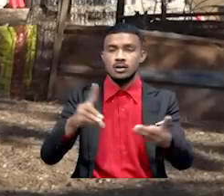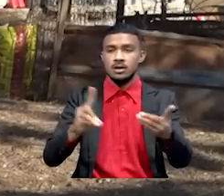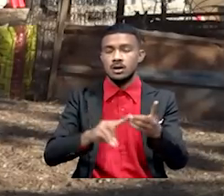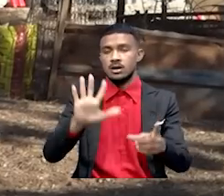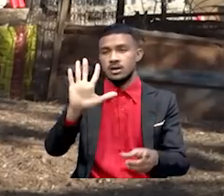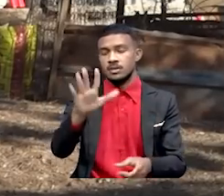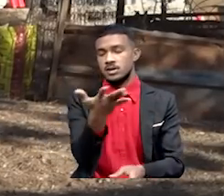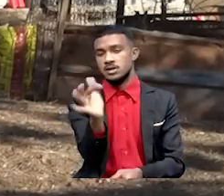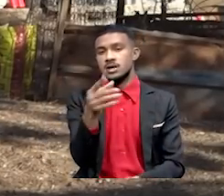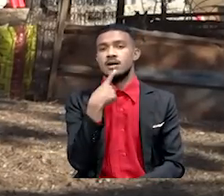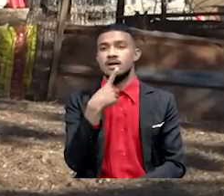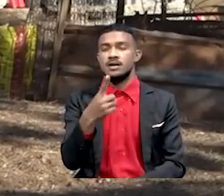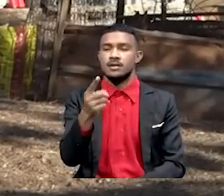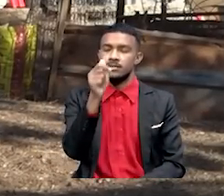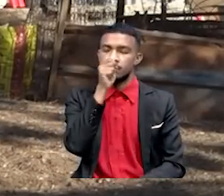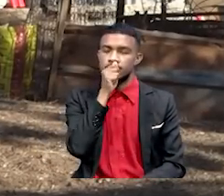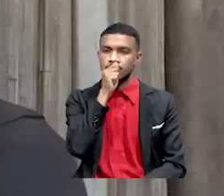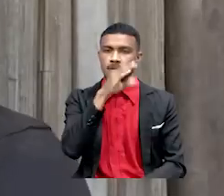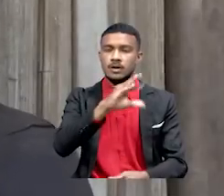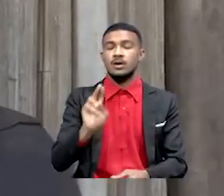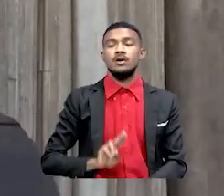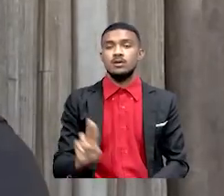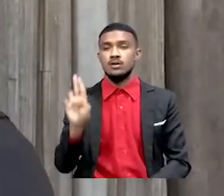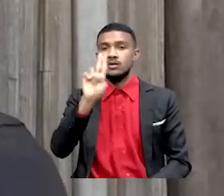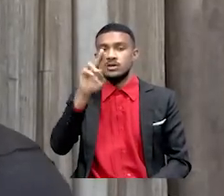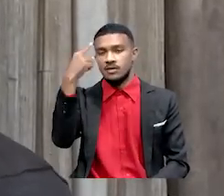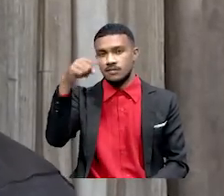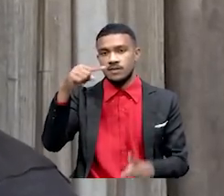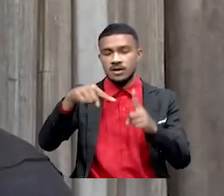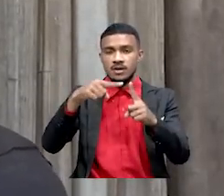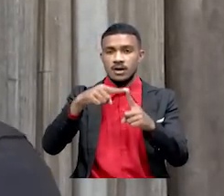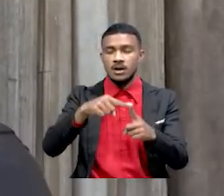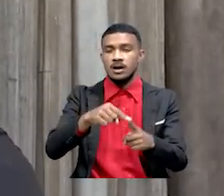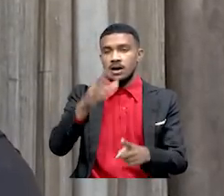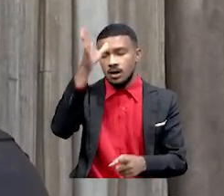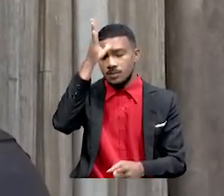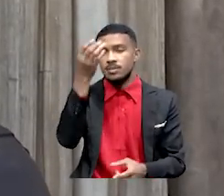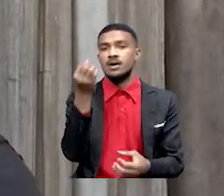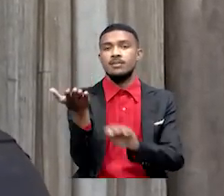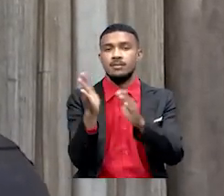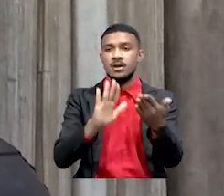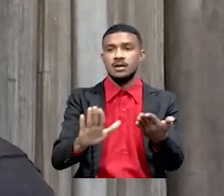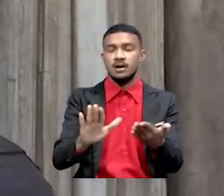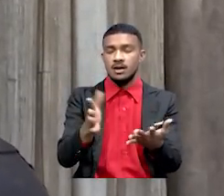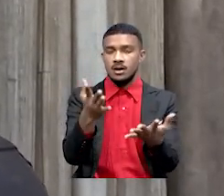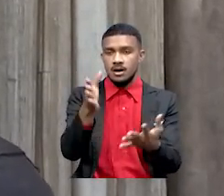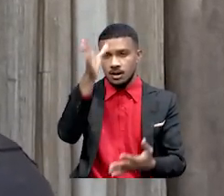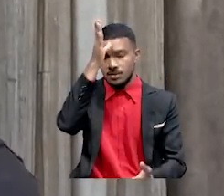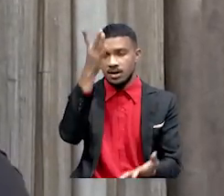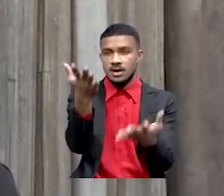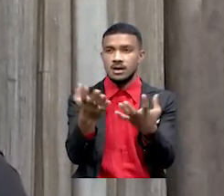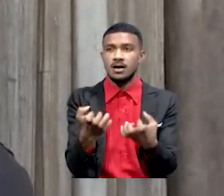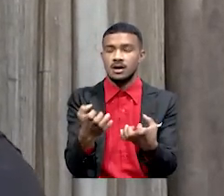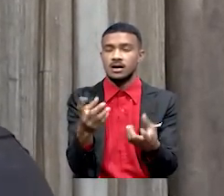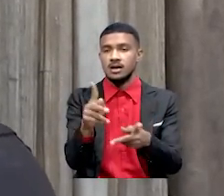asa pasensio na hata este tama bahira apa lak apa ho se kela ini apa han sebut tidak kar tau hel apa kara ahores ini